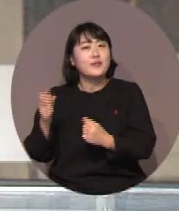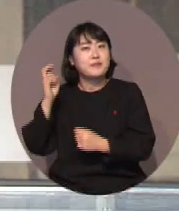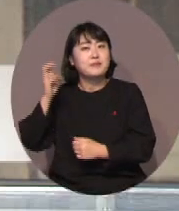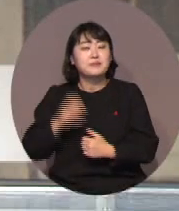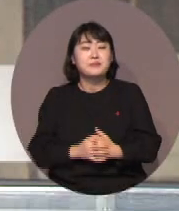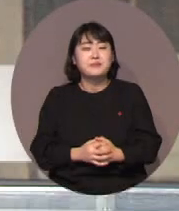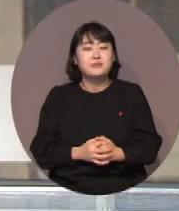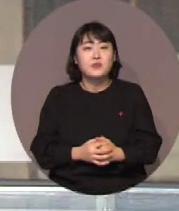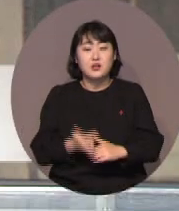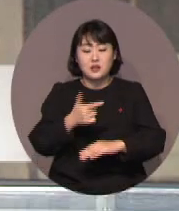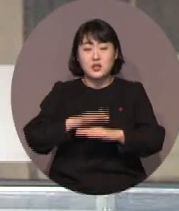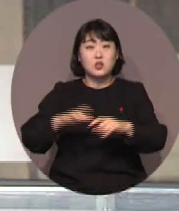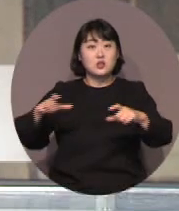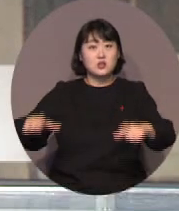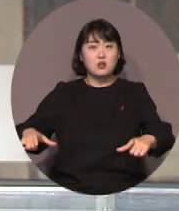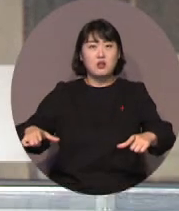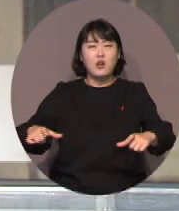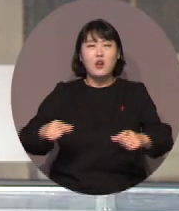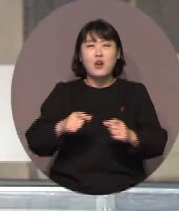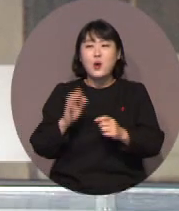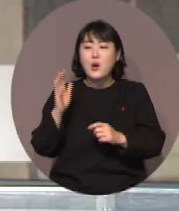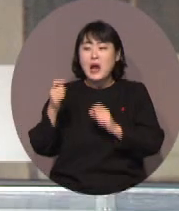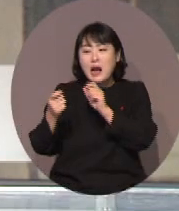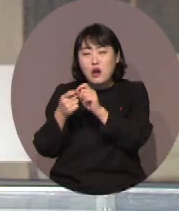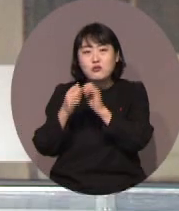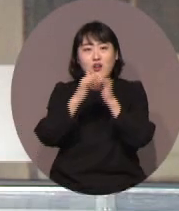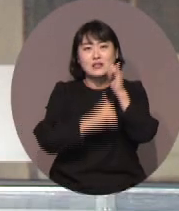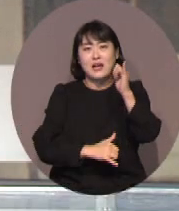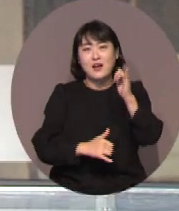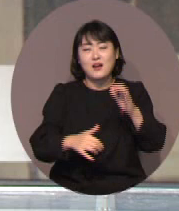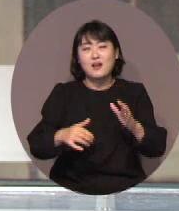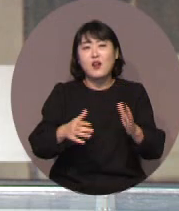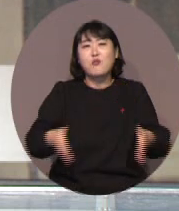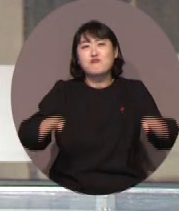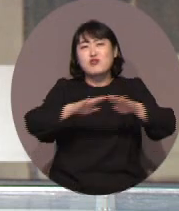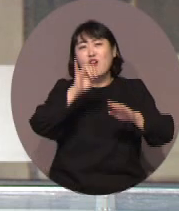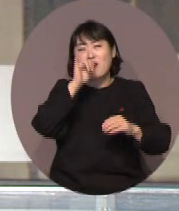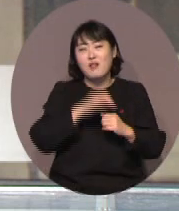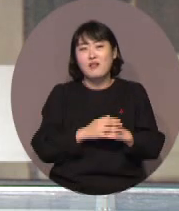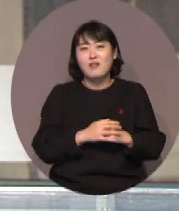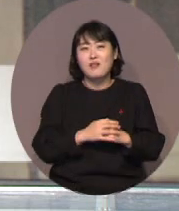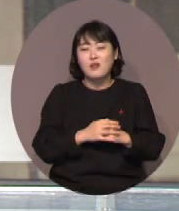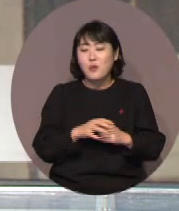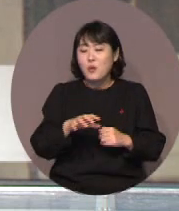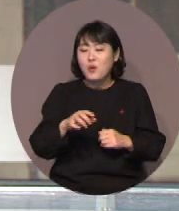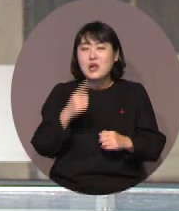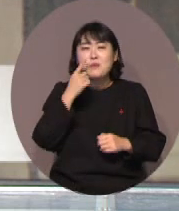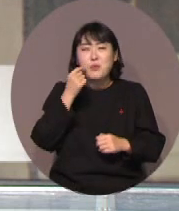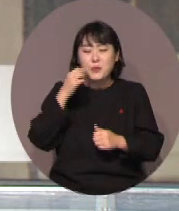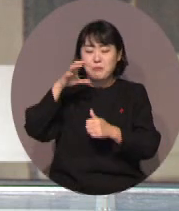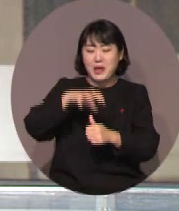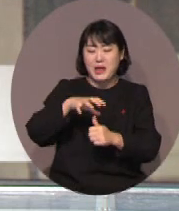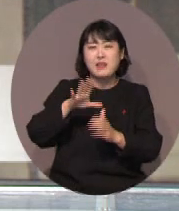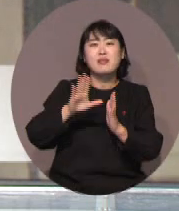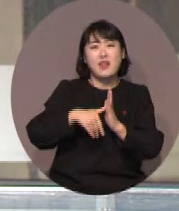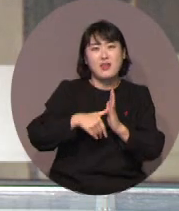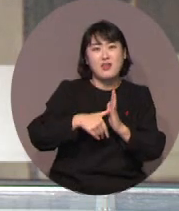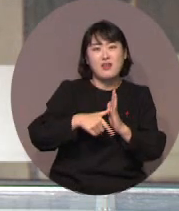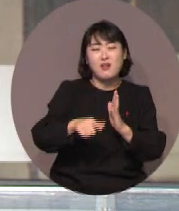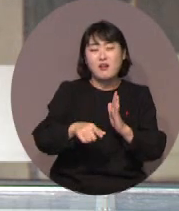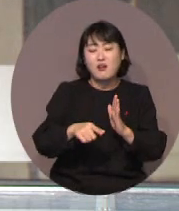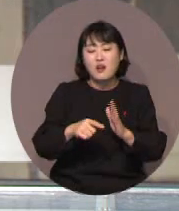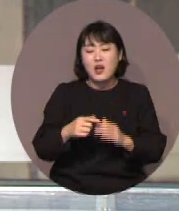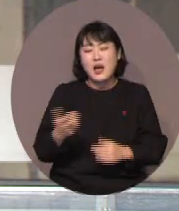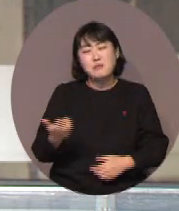대전에는 여러 근대문화유산이 남아있습니다. 상당수는 일제강점기 아픈 역사의 현장이기도 하죠. 지은 지 꼭